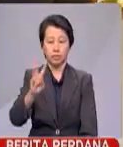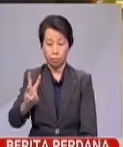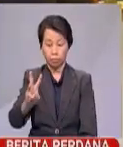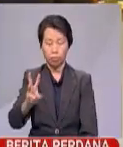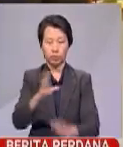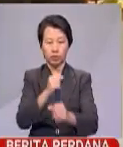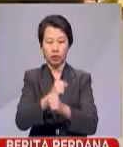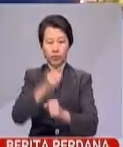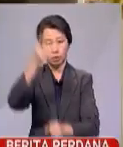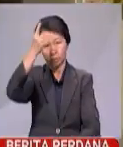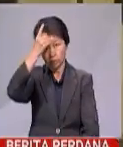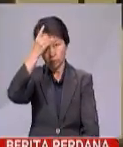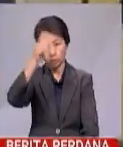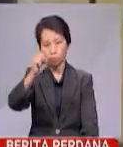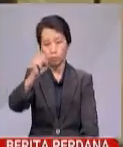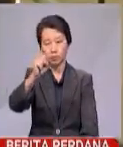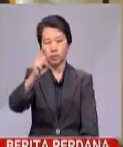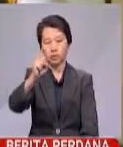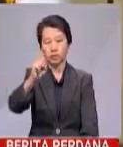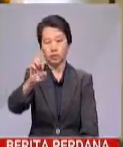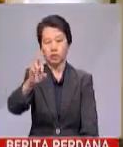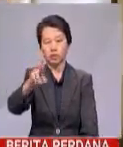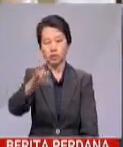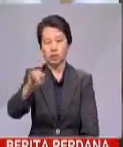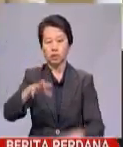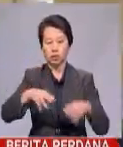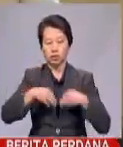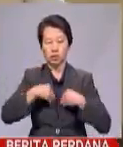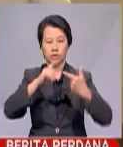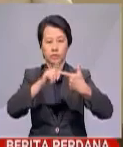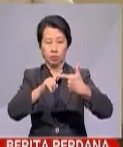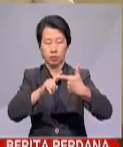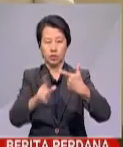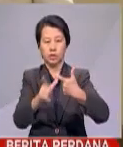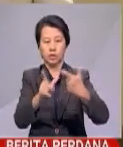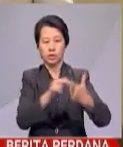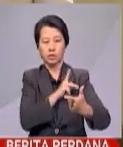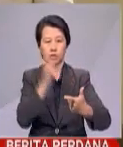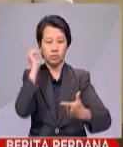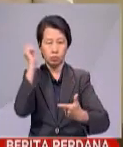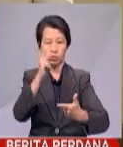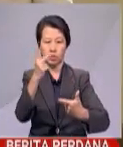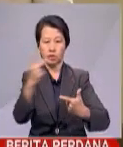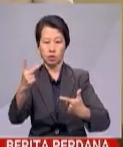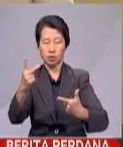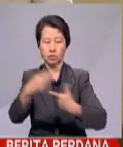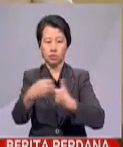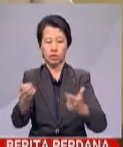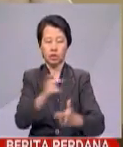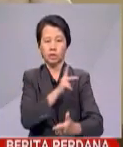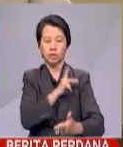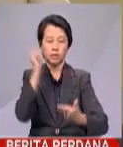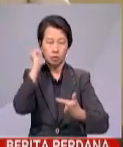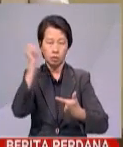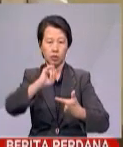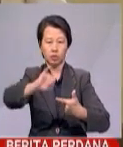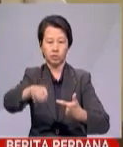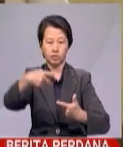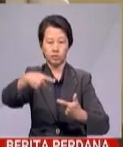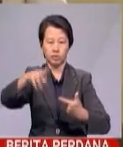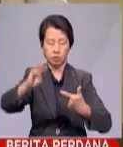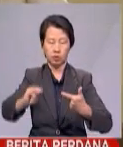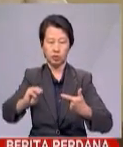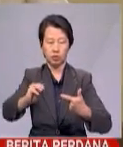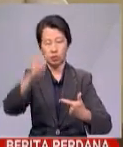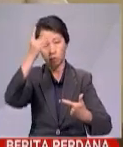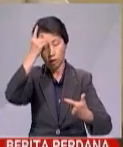yang membawa gelaran Datuk Seri. Penerima SMW seterusnya adalah Timbalan Ketua Siusa Kanan, Pejabat Ketua Siusa Jabatan Perdana